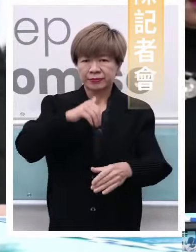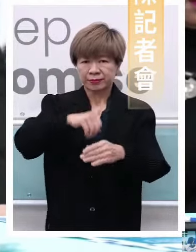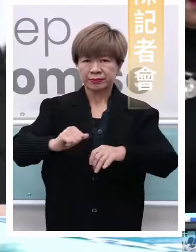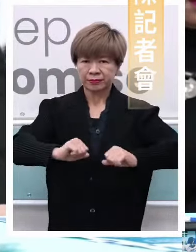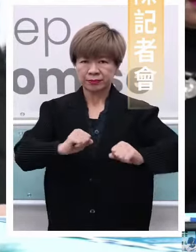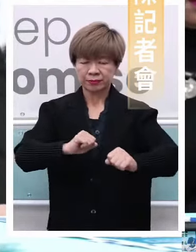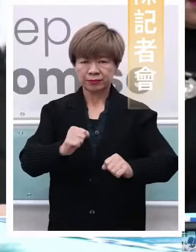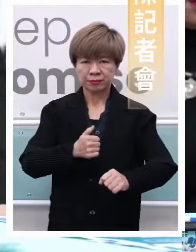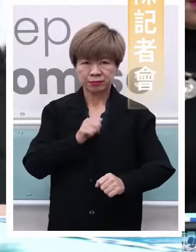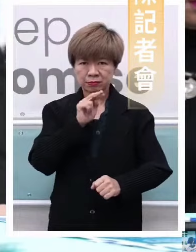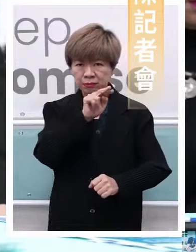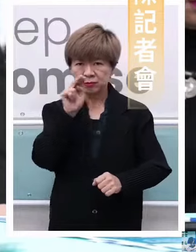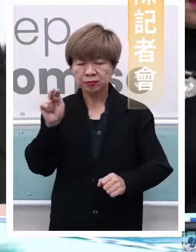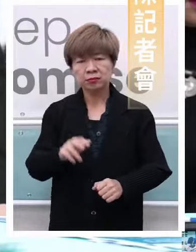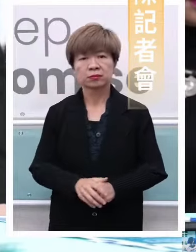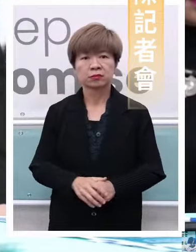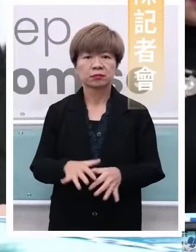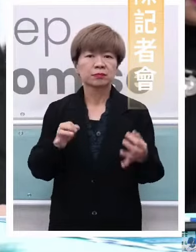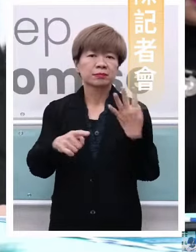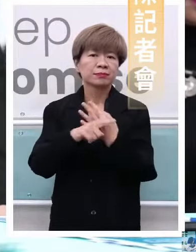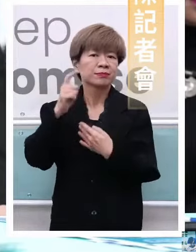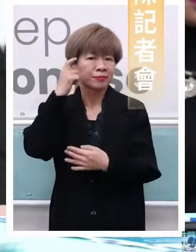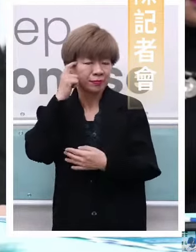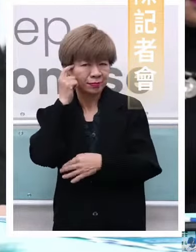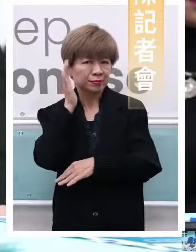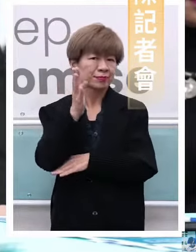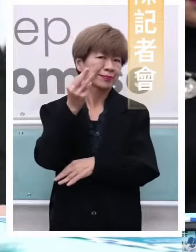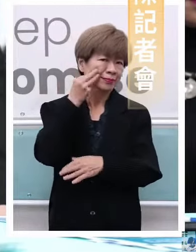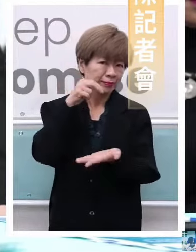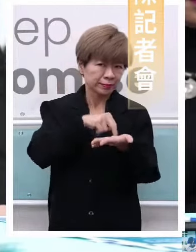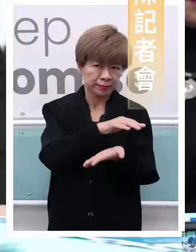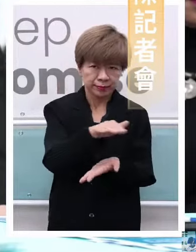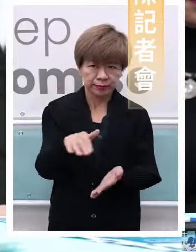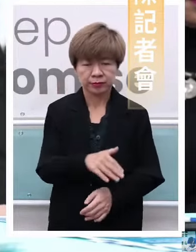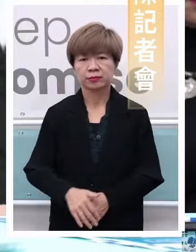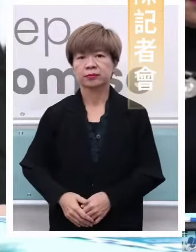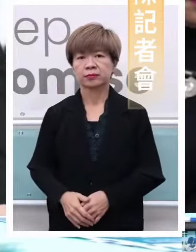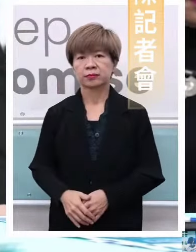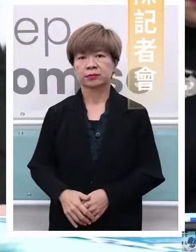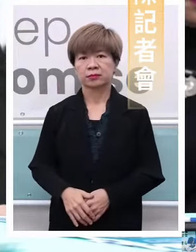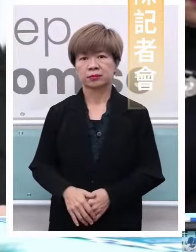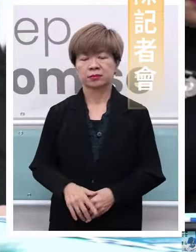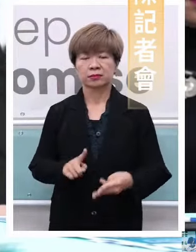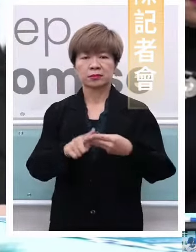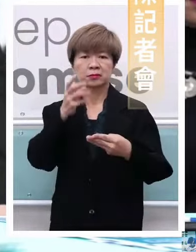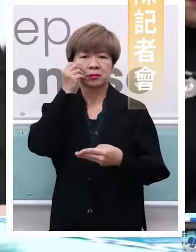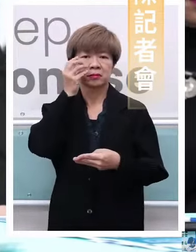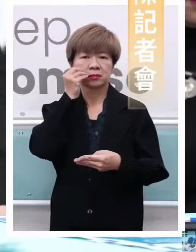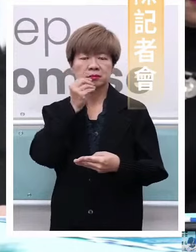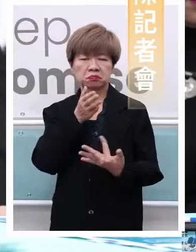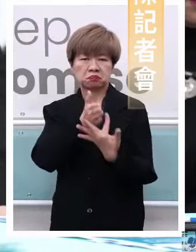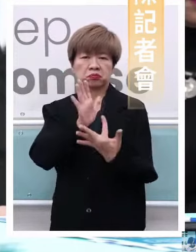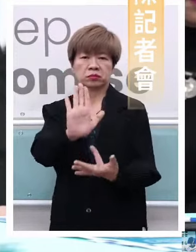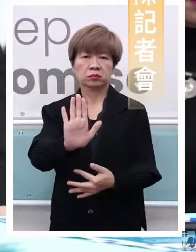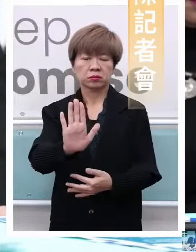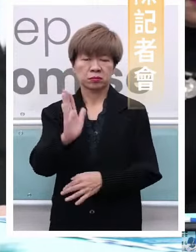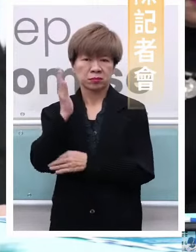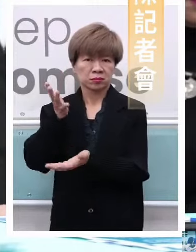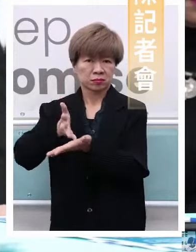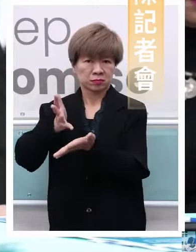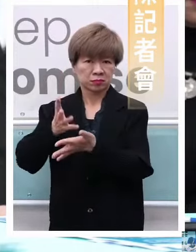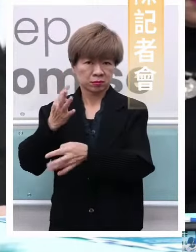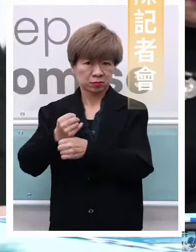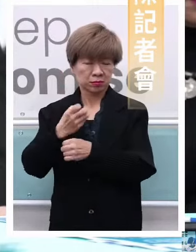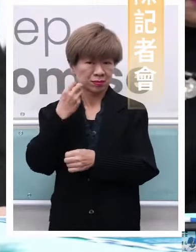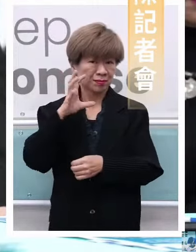确确看到了很多的媒体基于商业的考量或政治的立场而做出了这些主观的判断，不管是在政论节目上或在